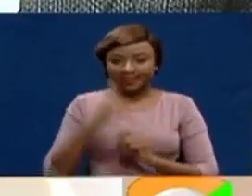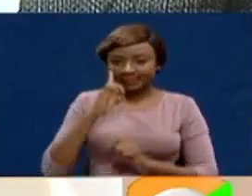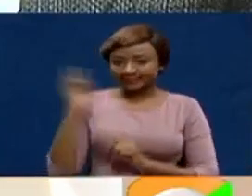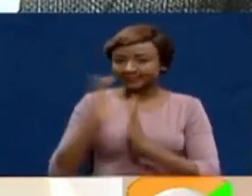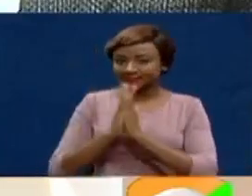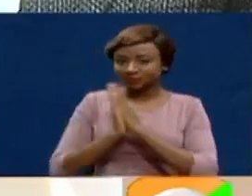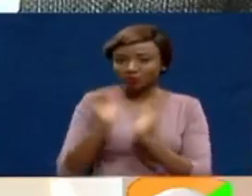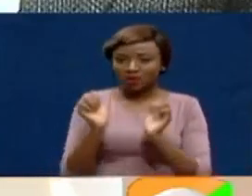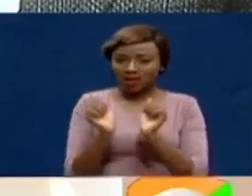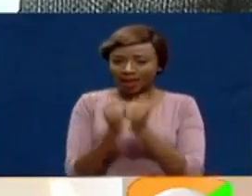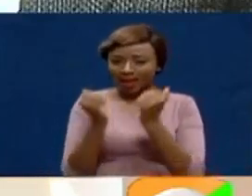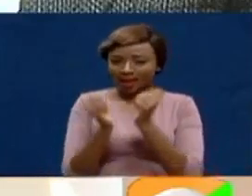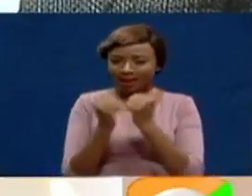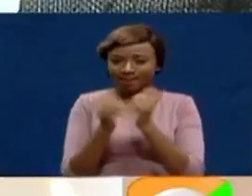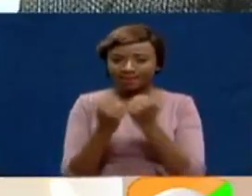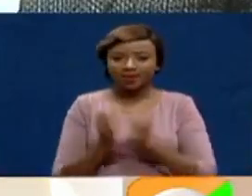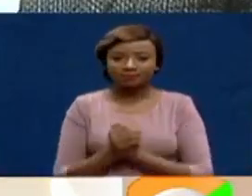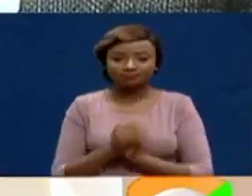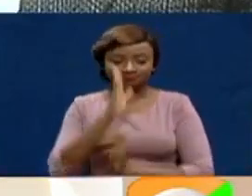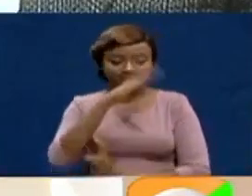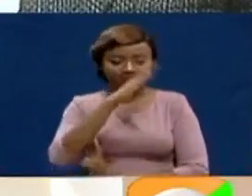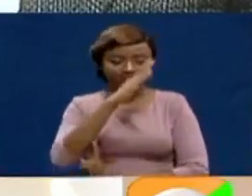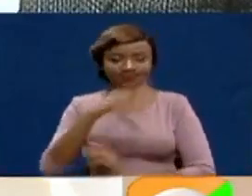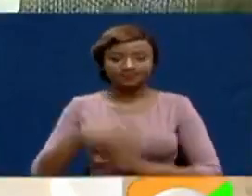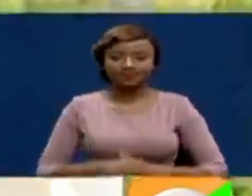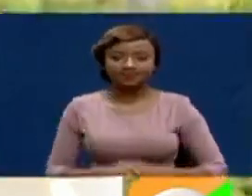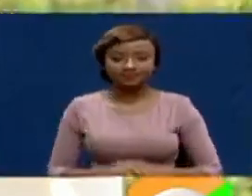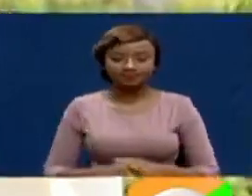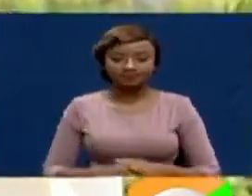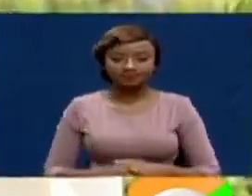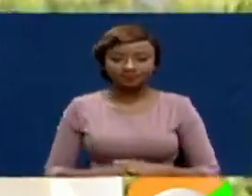hii iliyofanyika nyakati za alasiri.